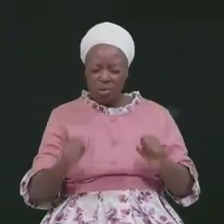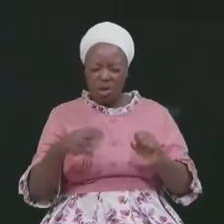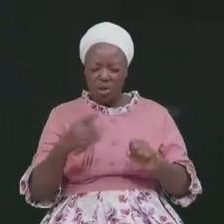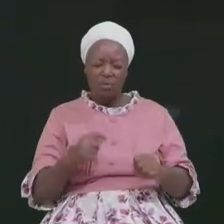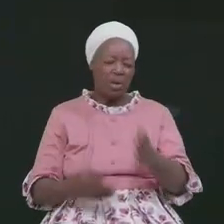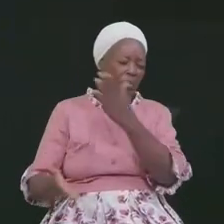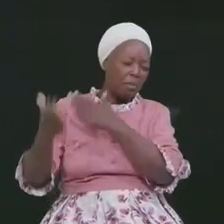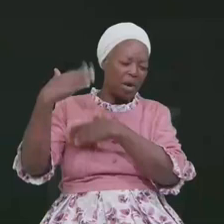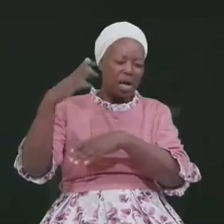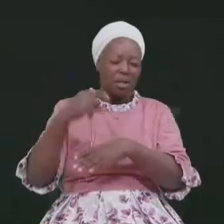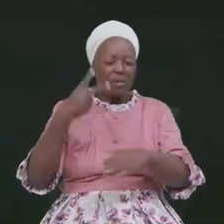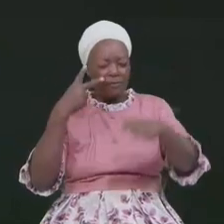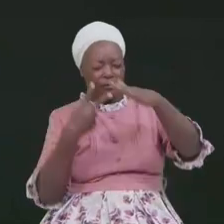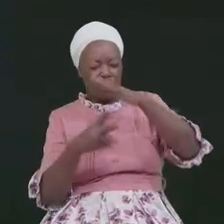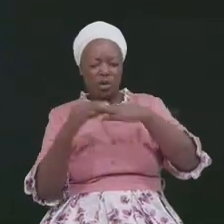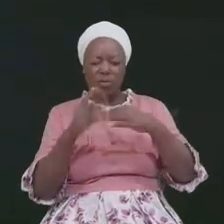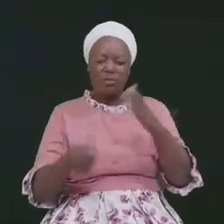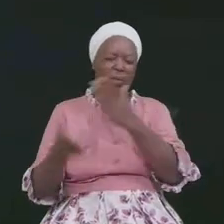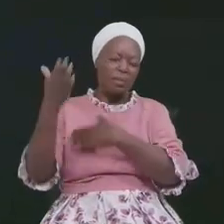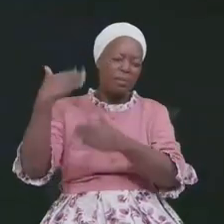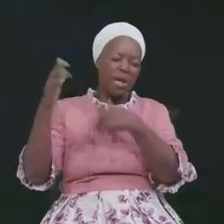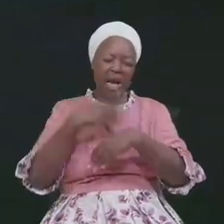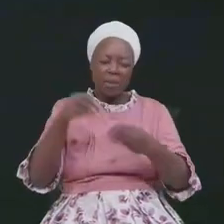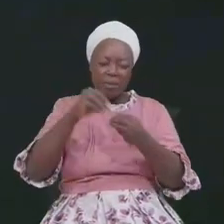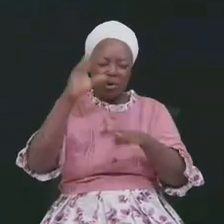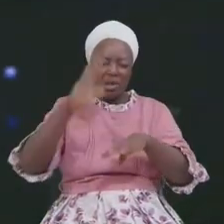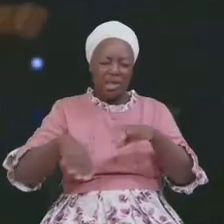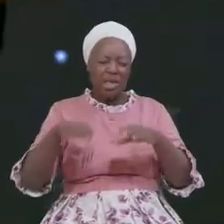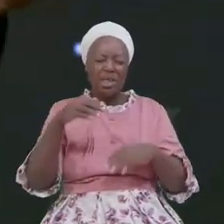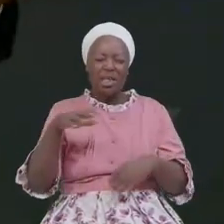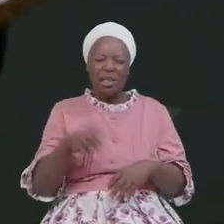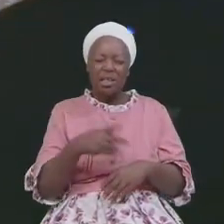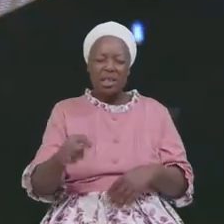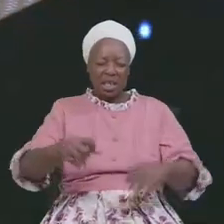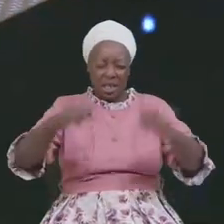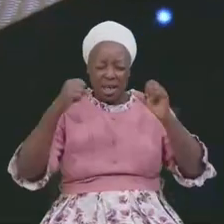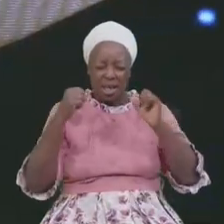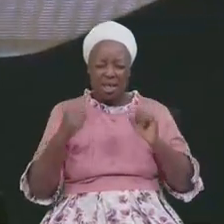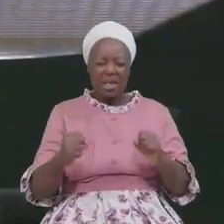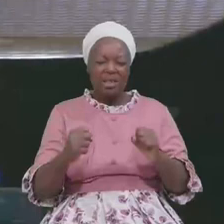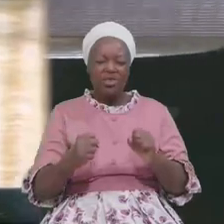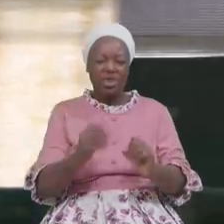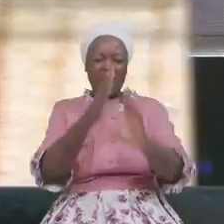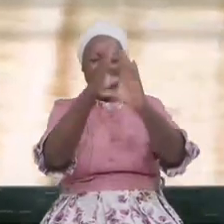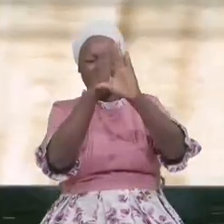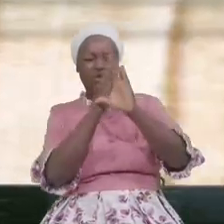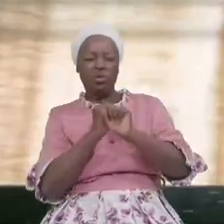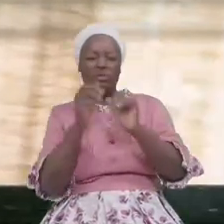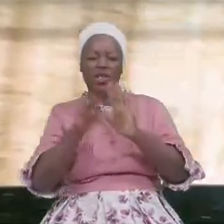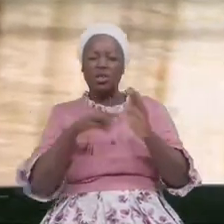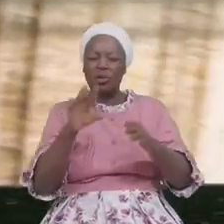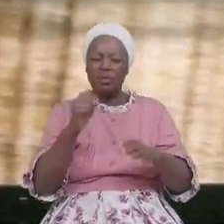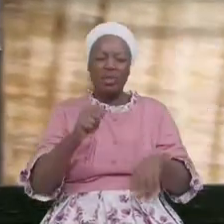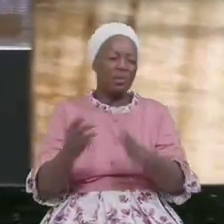la vision du passé, et plus que l'énergie et les réalisations du passé, que